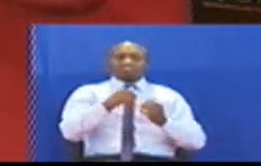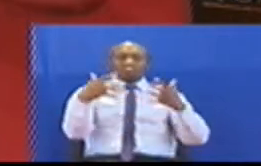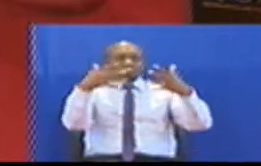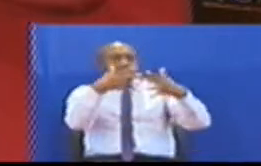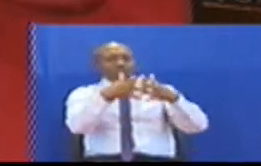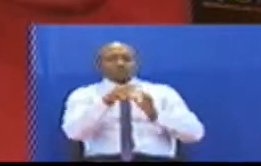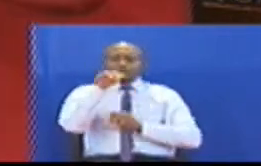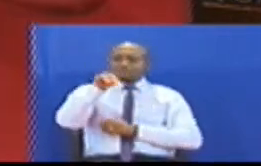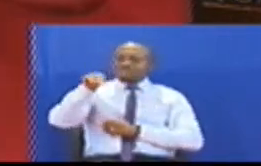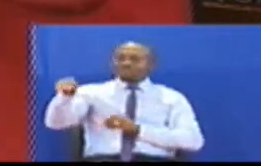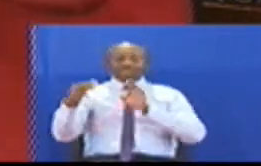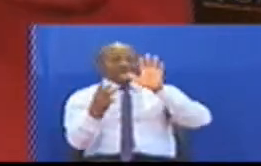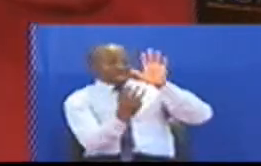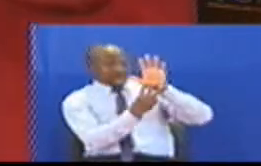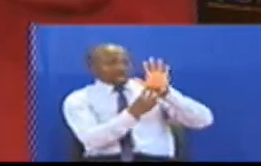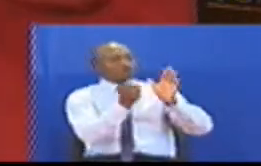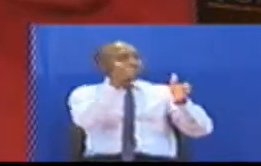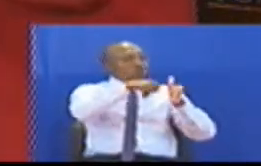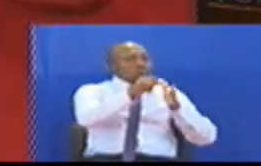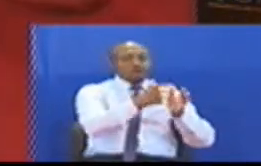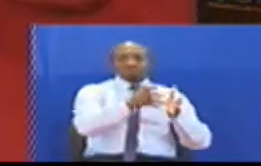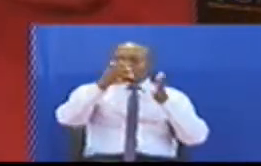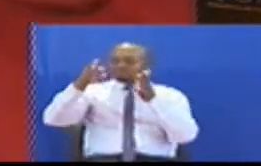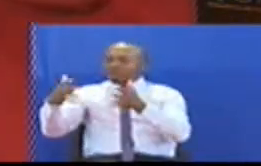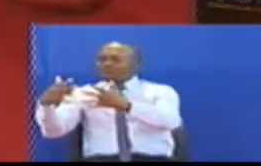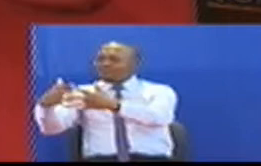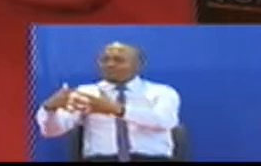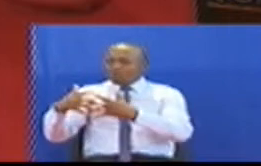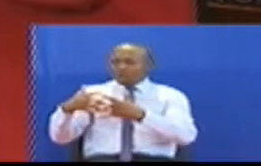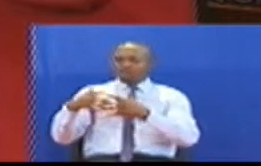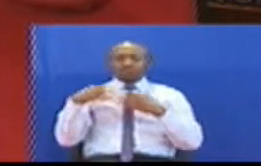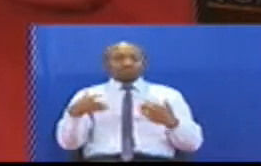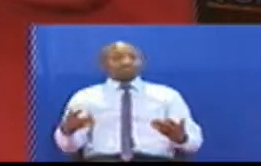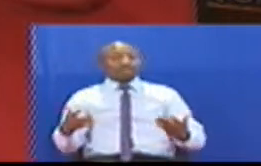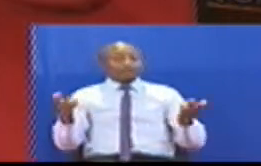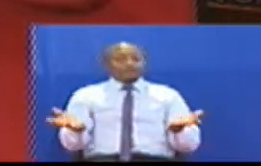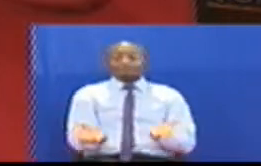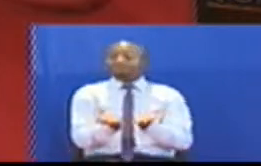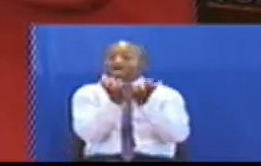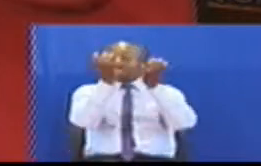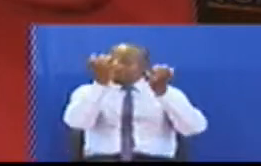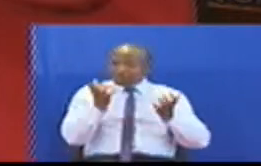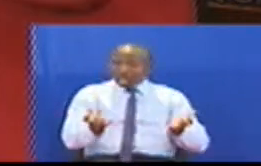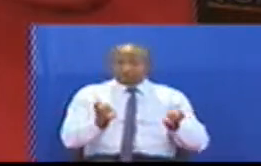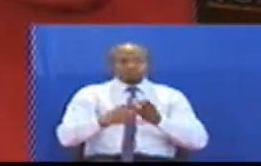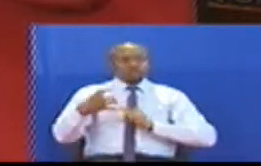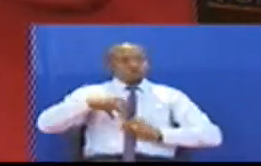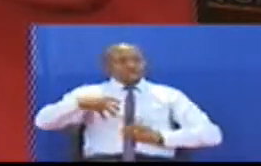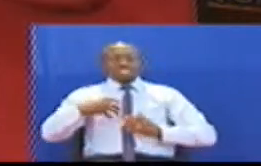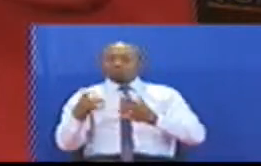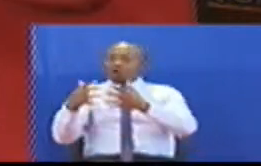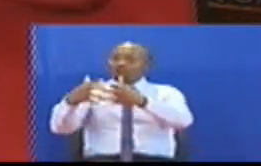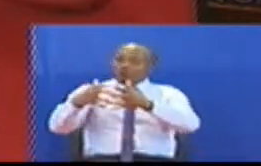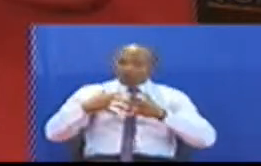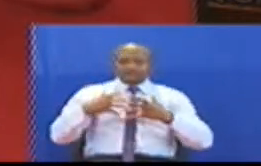wamenunua, wamekwenda kwa ajili ya uvuvi, lakini kwa bahati mbaya sana waziri wa uvuvi pamoja na timu yake